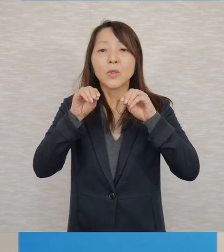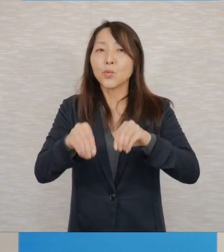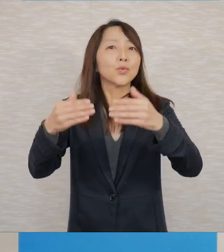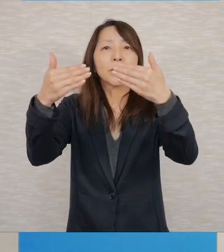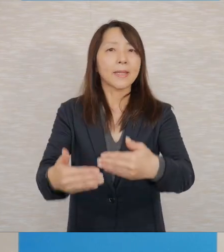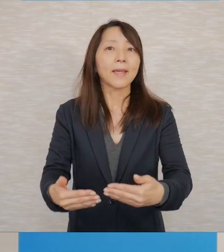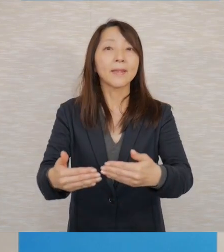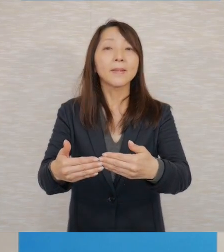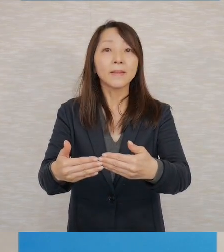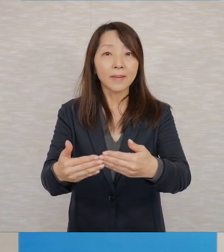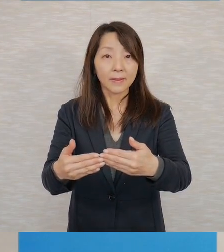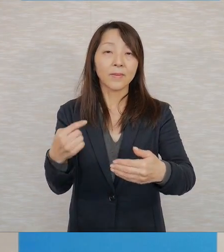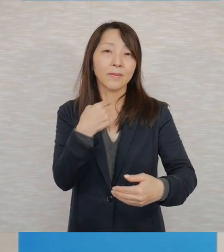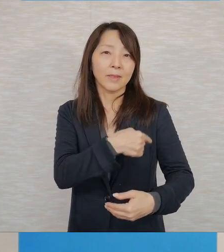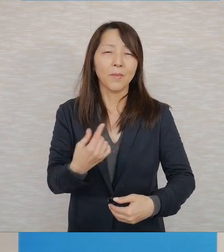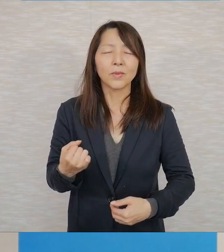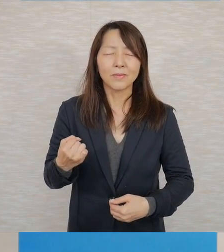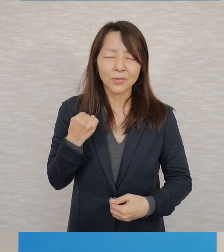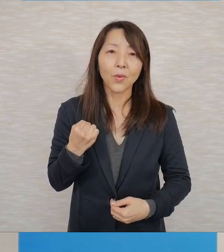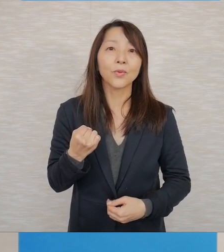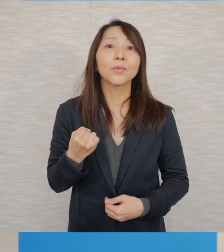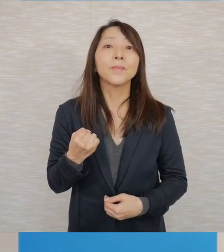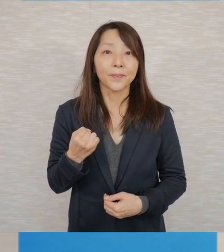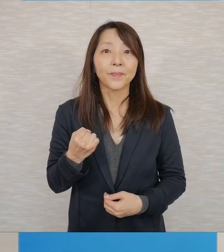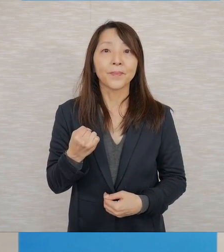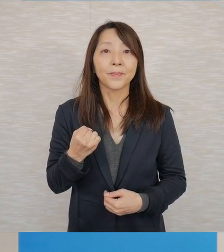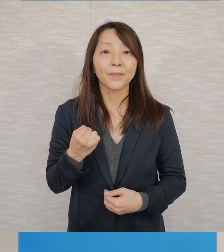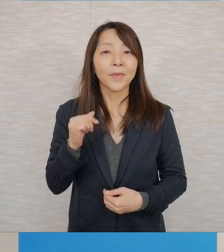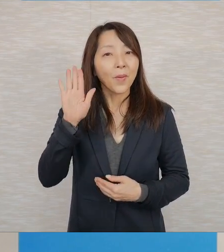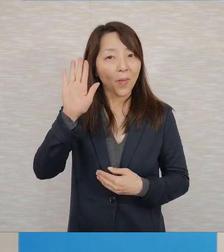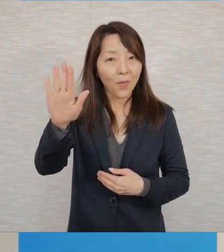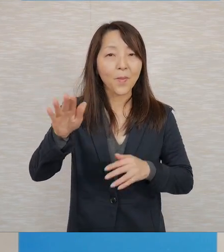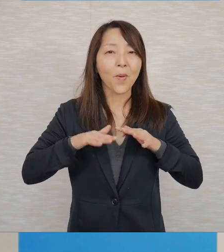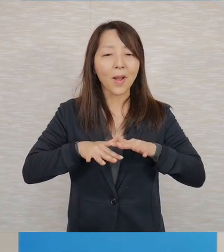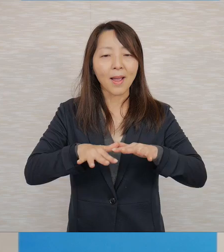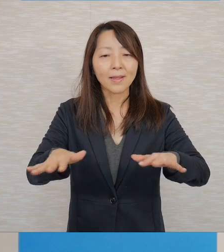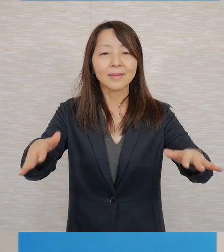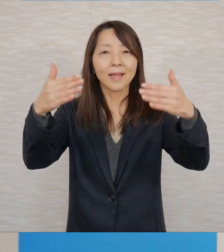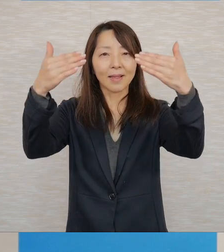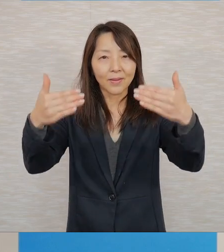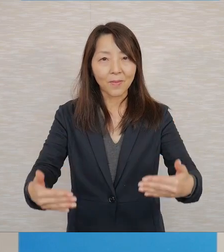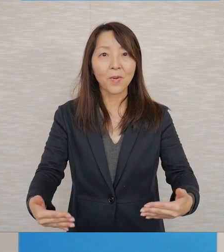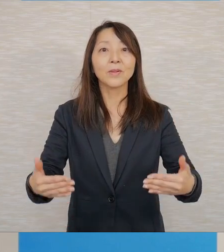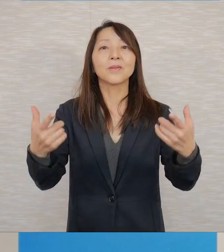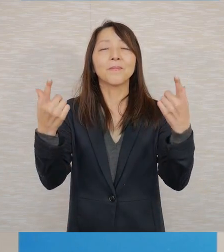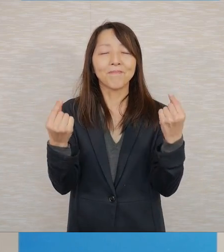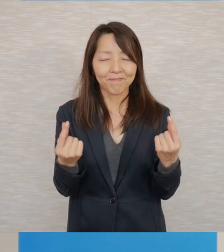思いを持って、今後も感染拡大防止の徹底をお願いいたします。